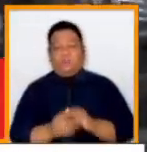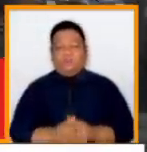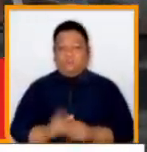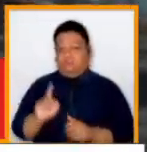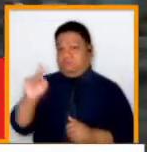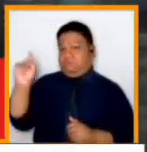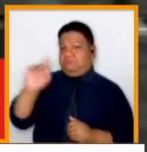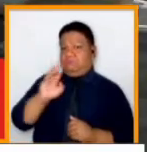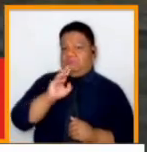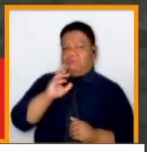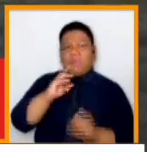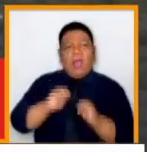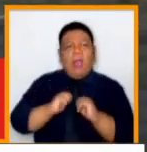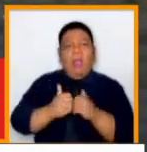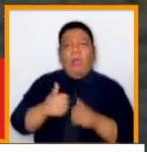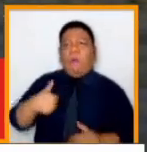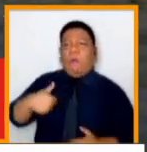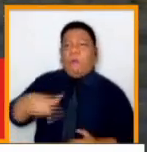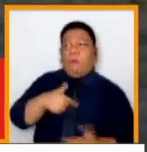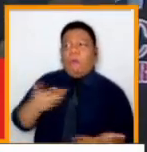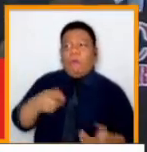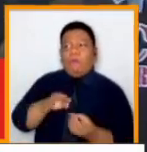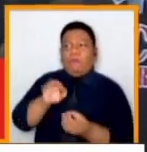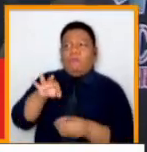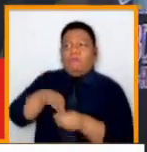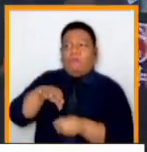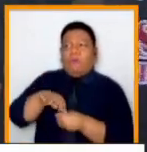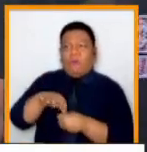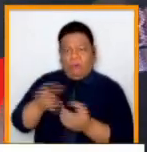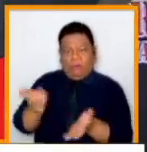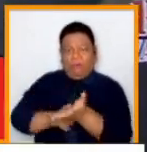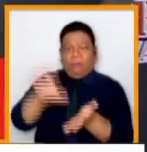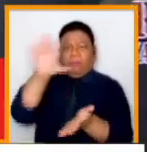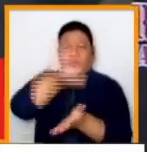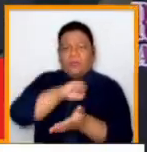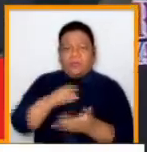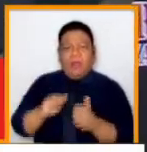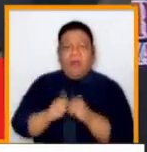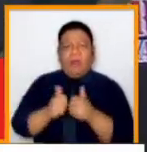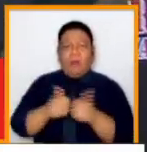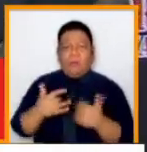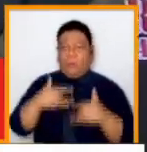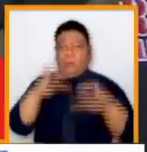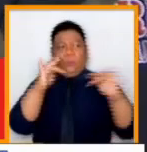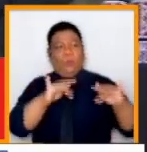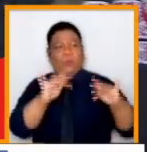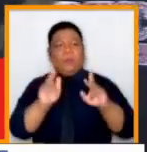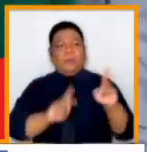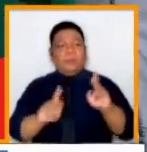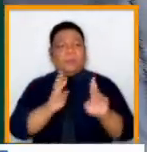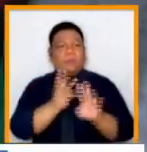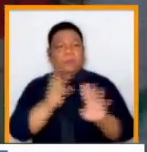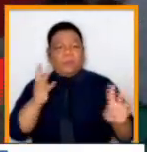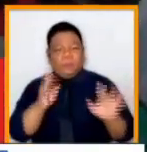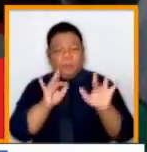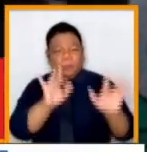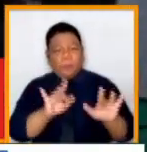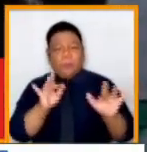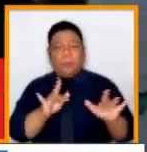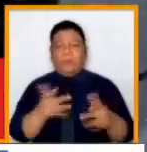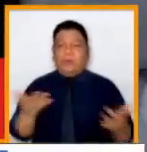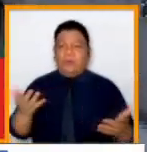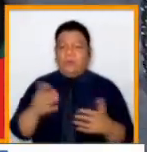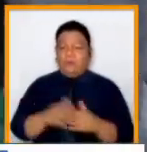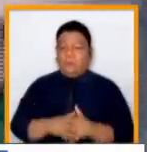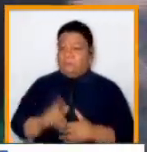makaregister? Dapat i-considered lang kahit mga 500 kasi kawawa naman yung pumipila. Nagbabaon. Marami pong